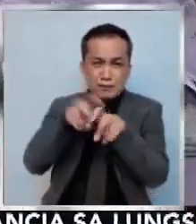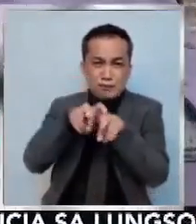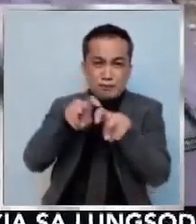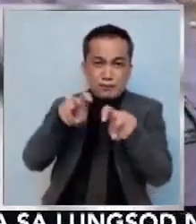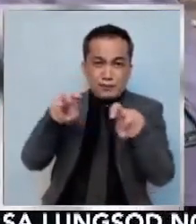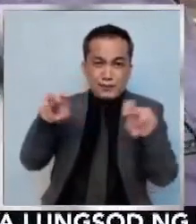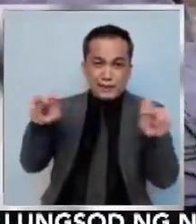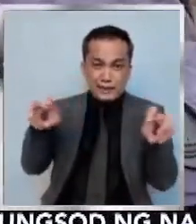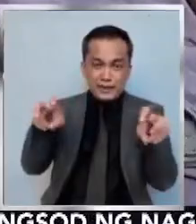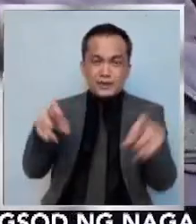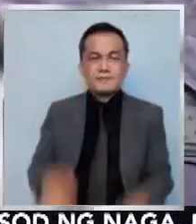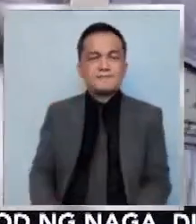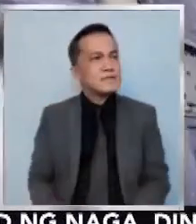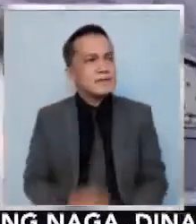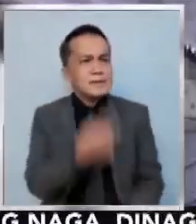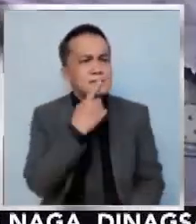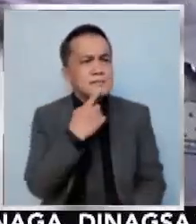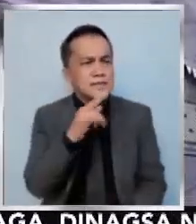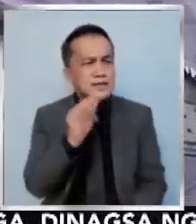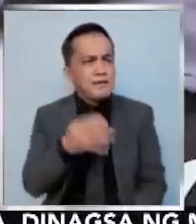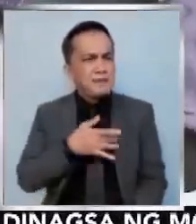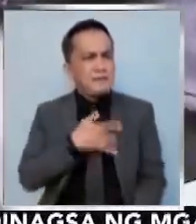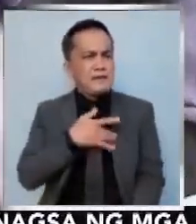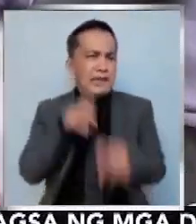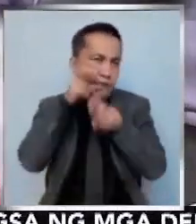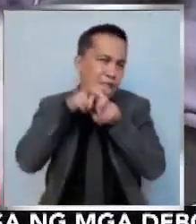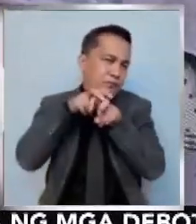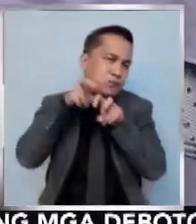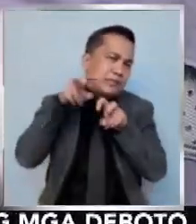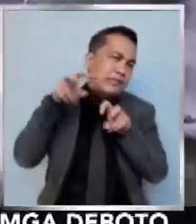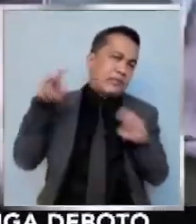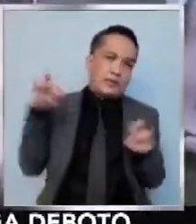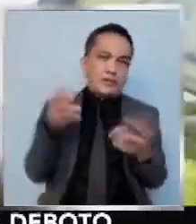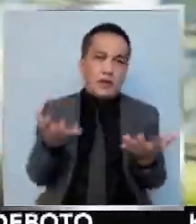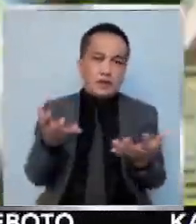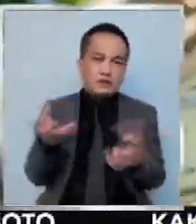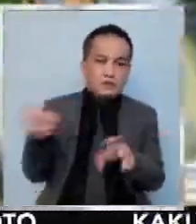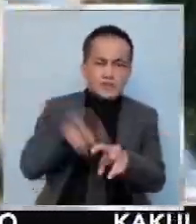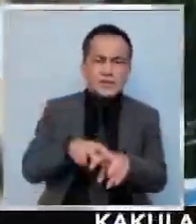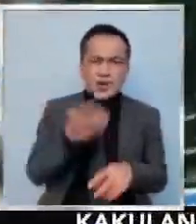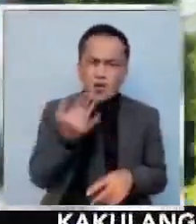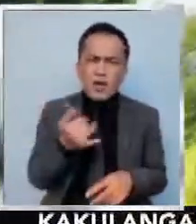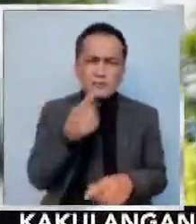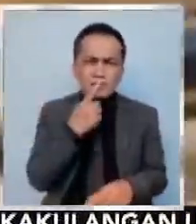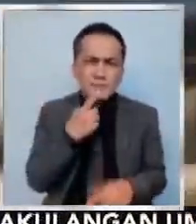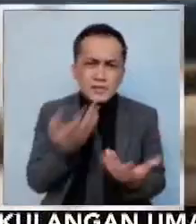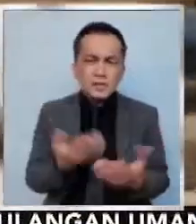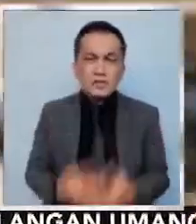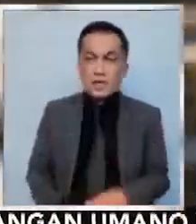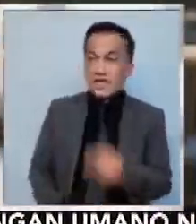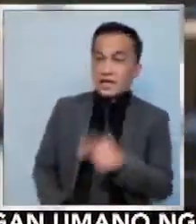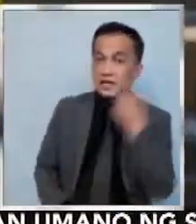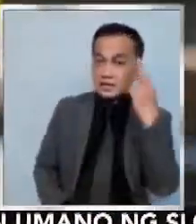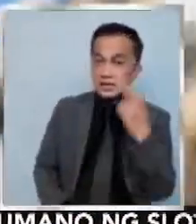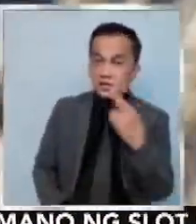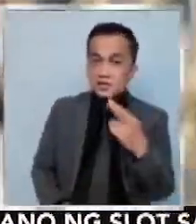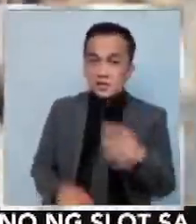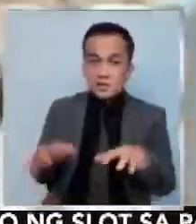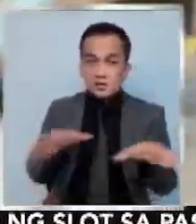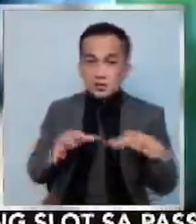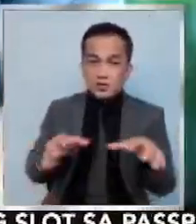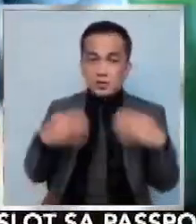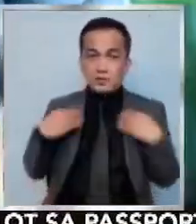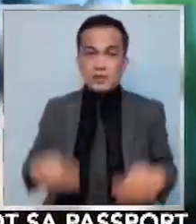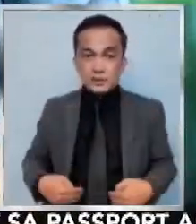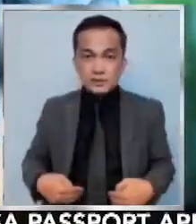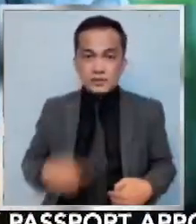Kuya Kim, bakit parang humihiwalay ang kaluluwa ng tao pag sumasakay ng ride? Kuya Kim, ano na? Ang dahilan nito ay ang paggalaw ng ating katawan at ng ating mga